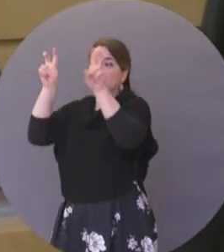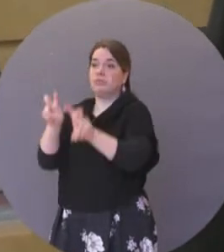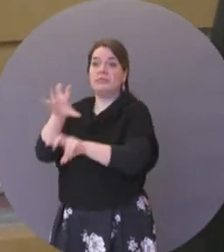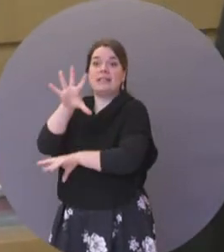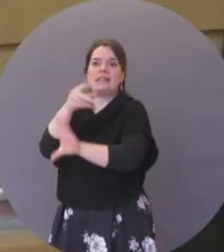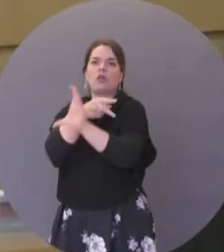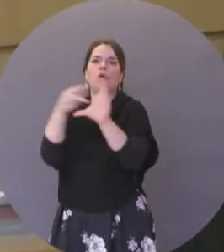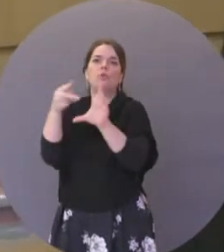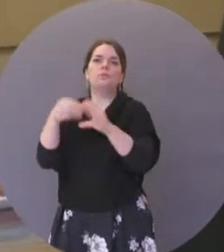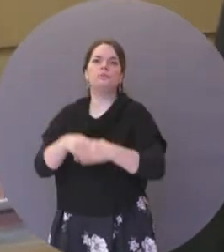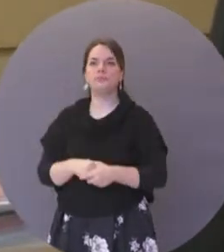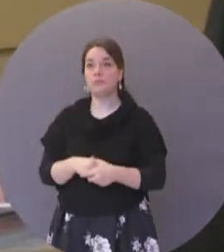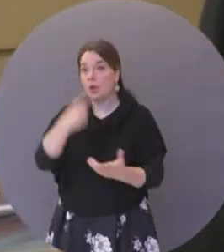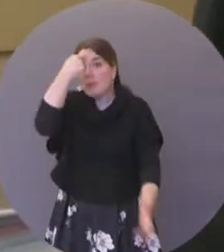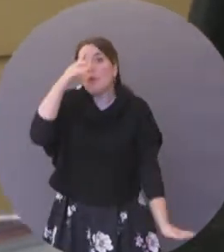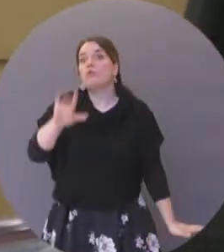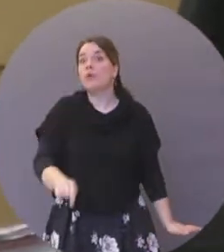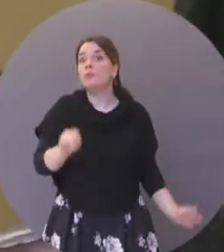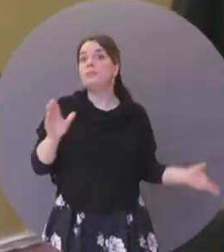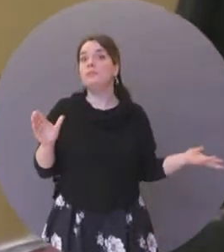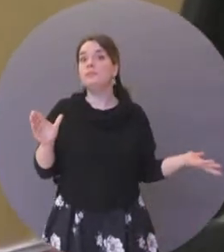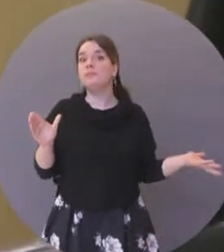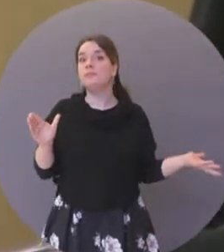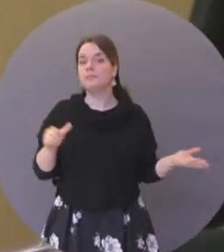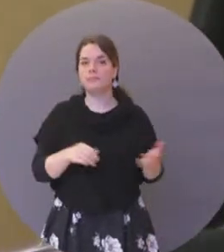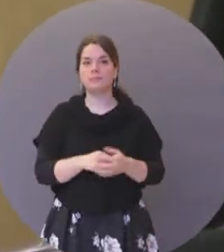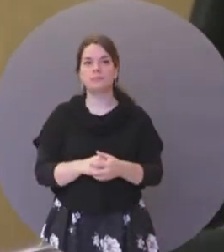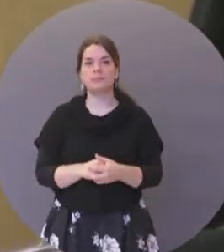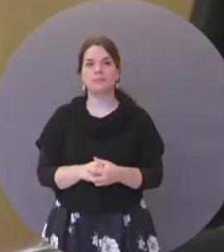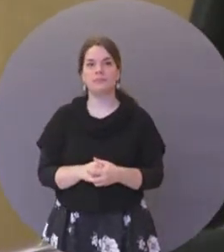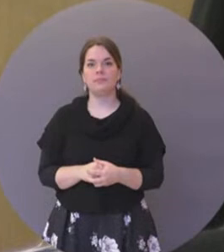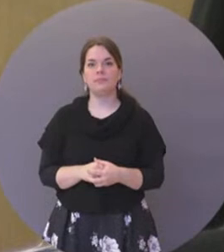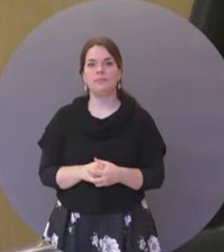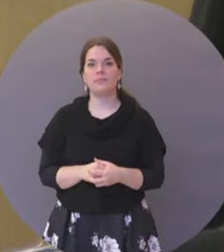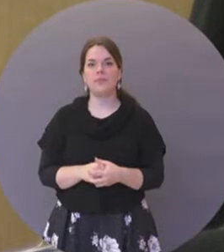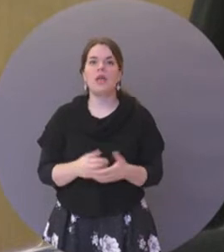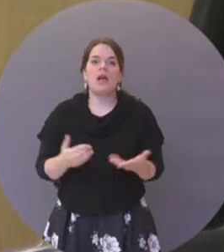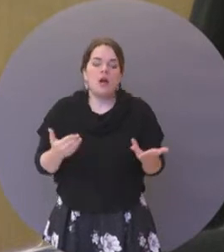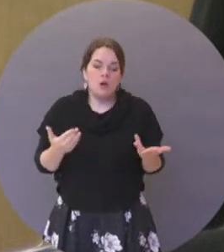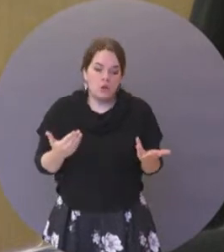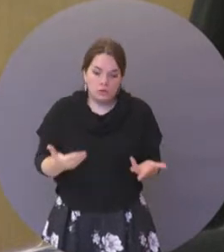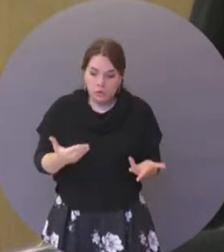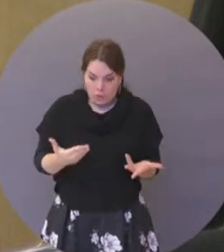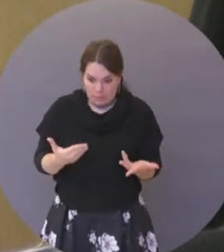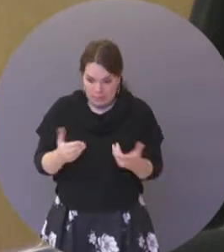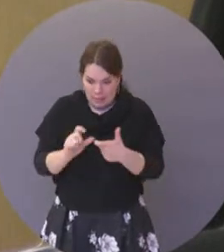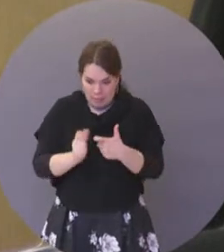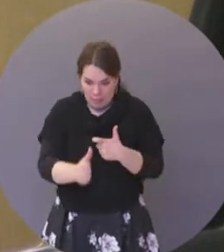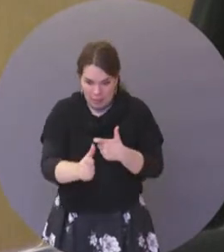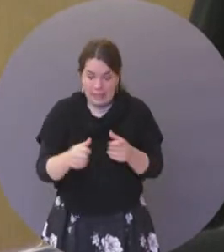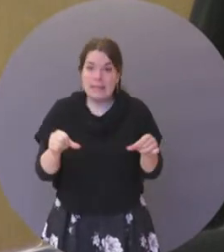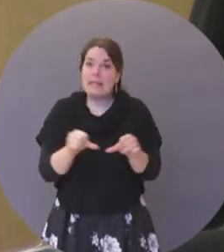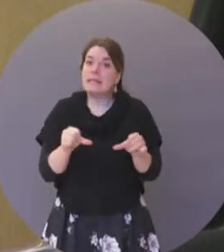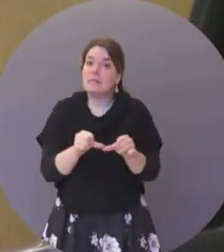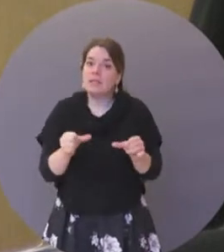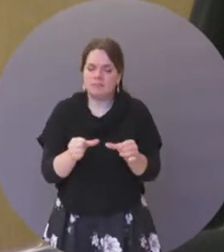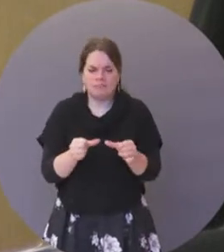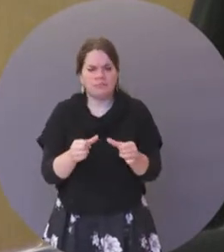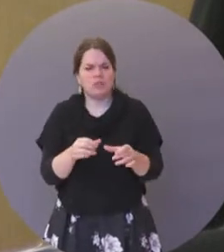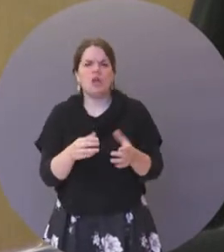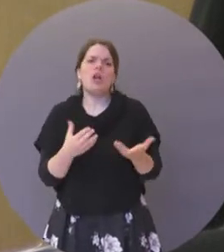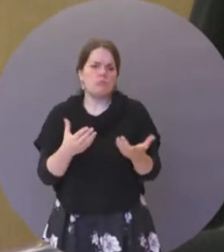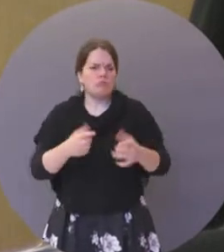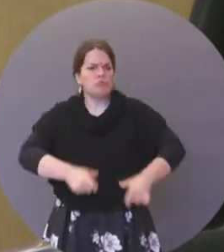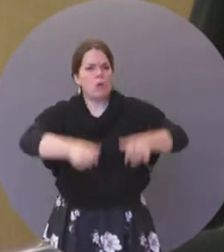donc il faut quand même s'en rappeler et aujourd'hui au travers de ça ça veut dire qu'on a des familles même dans des logements publics